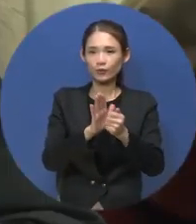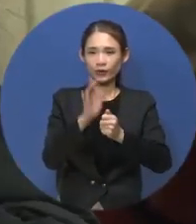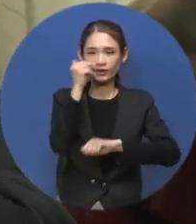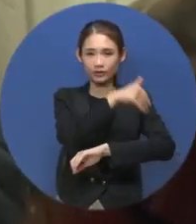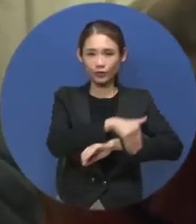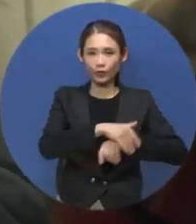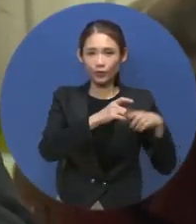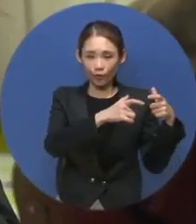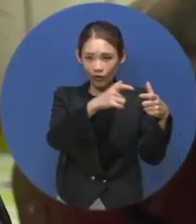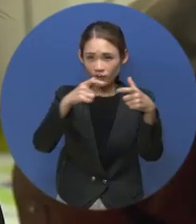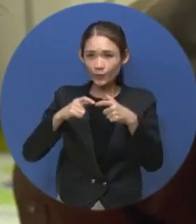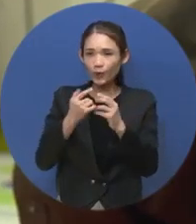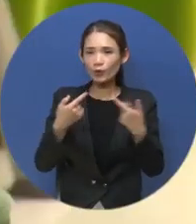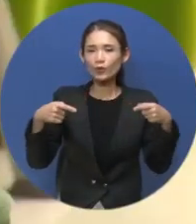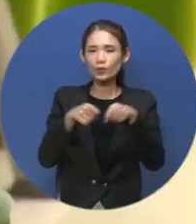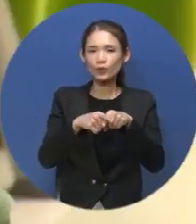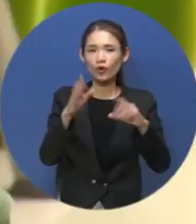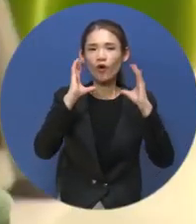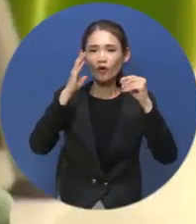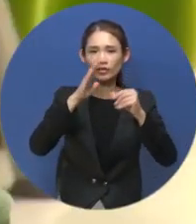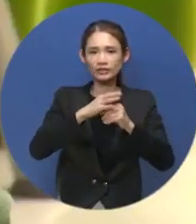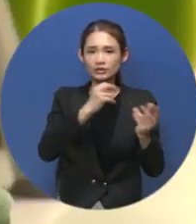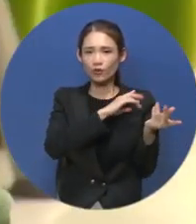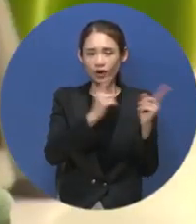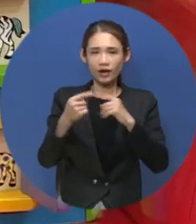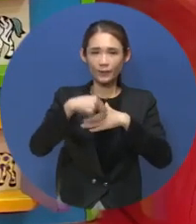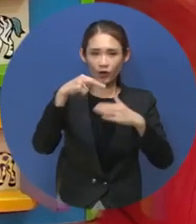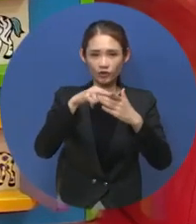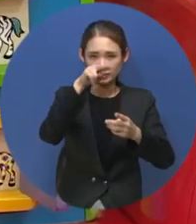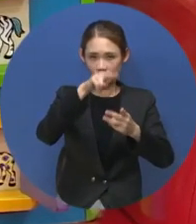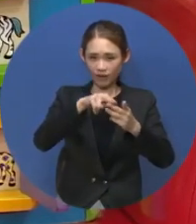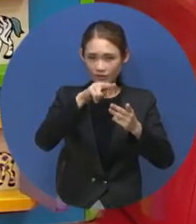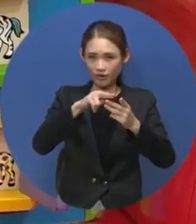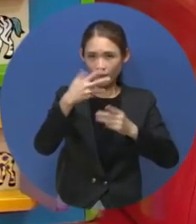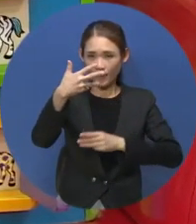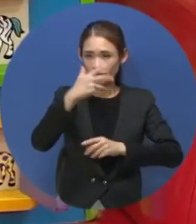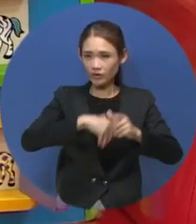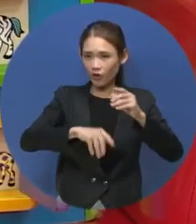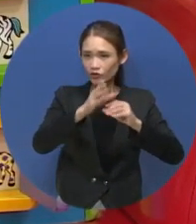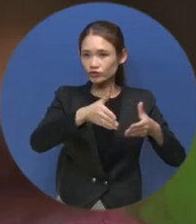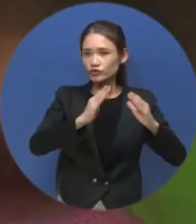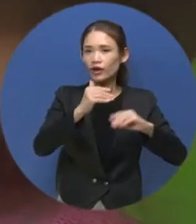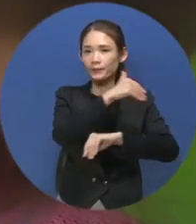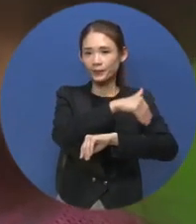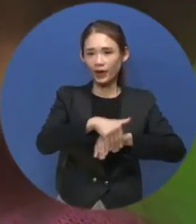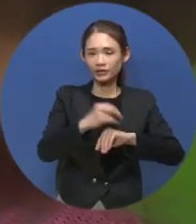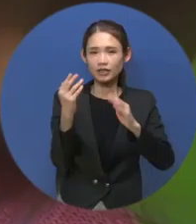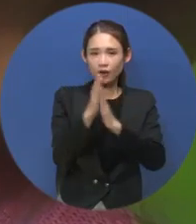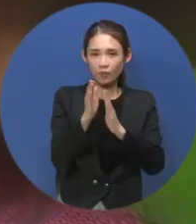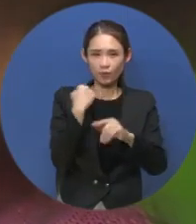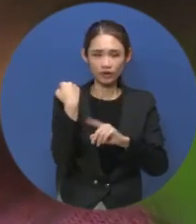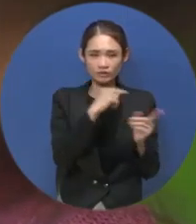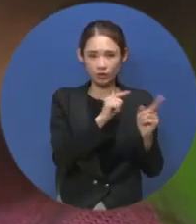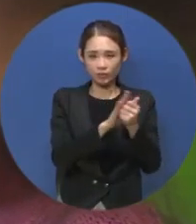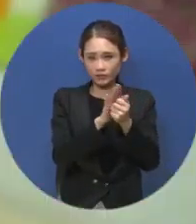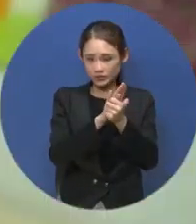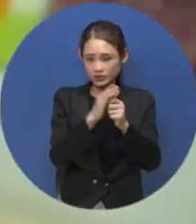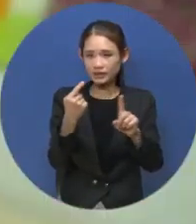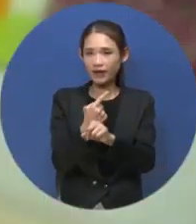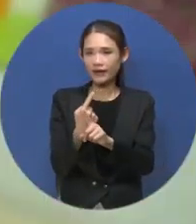교육 현장의 특수교사 부족 문제를 해소하고 장애아동의 의무교육 권리를 보장할 예정입니다.